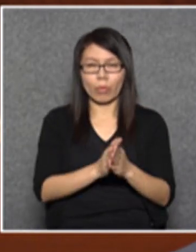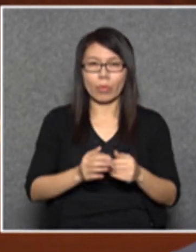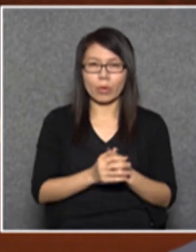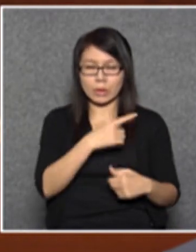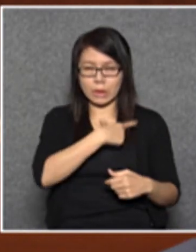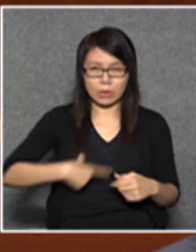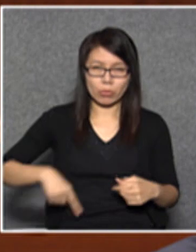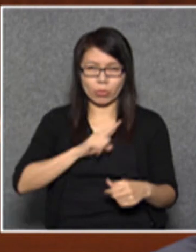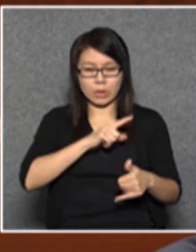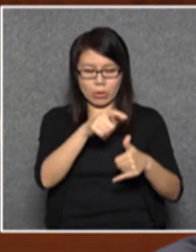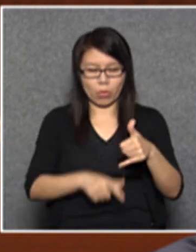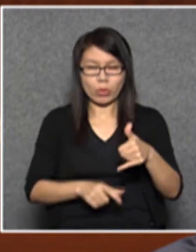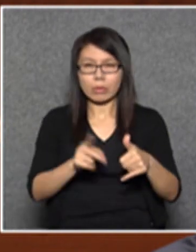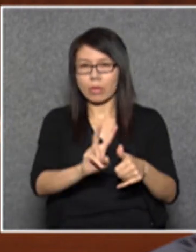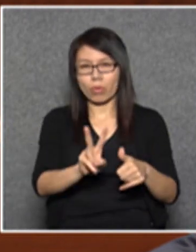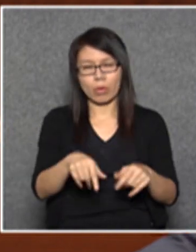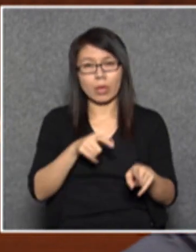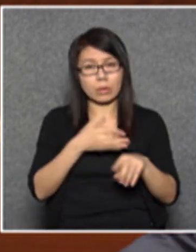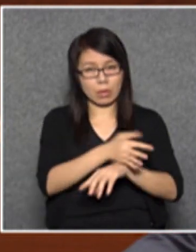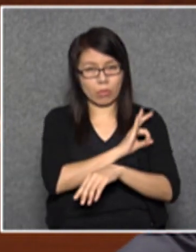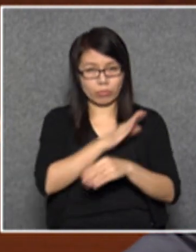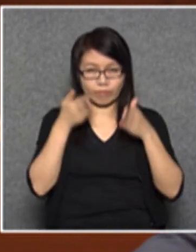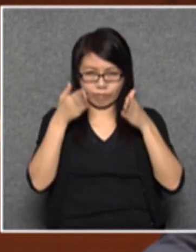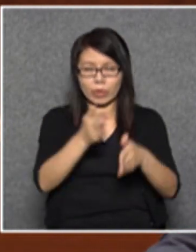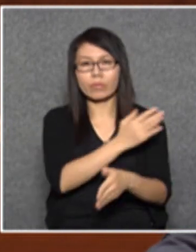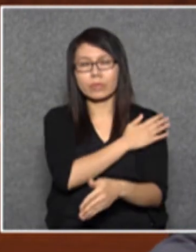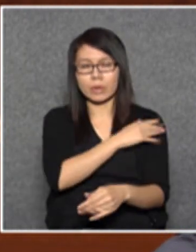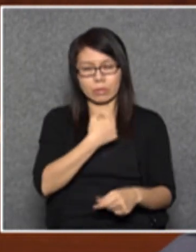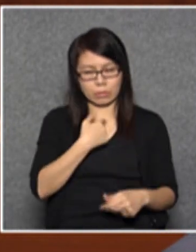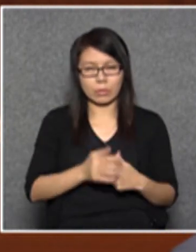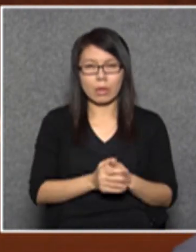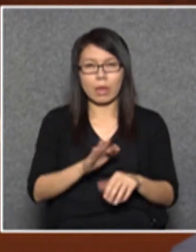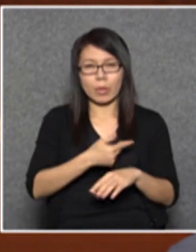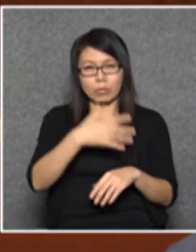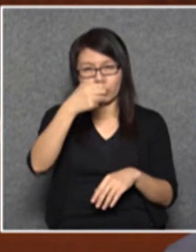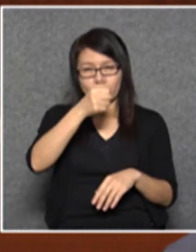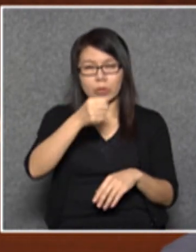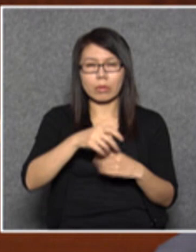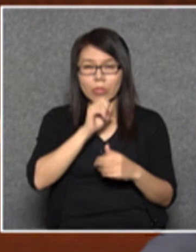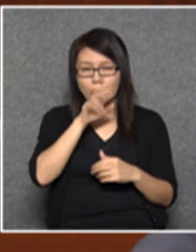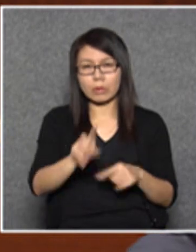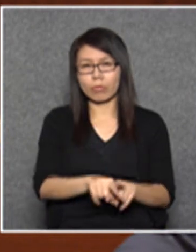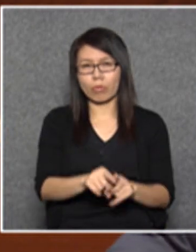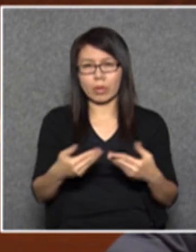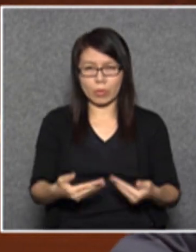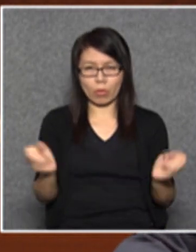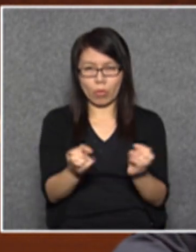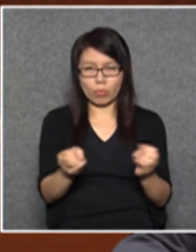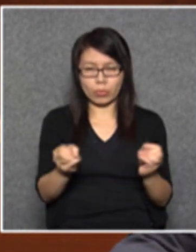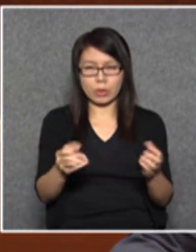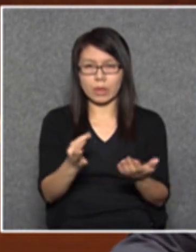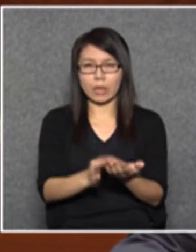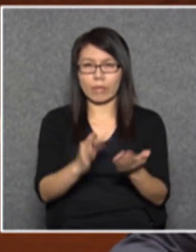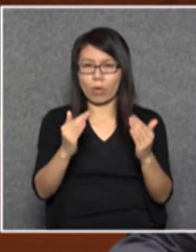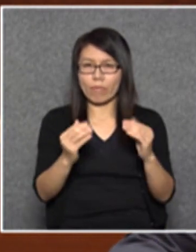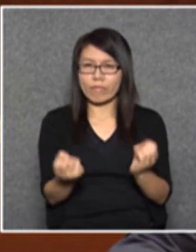作為個人咧，都係向全社會負責。正如剛才主席所講咧，佢今日議事廳所發生嘅